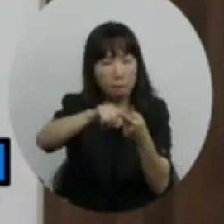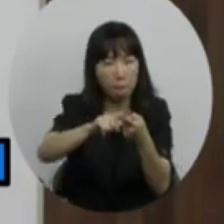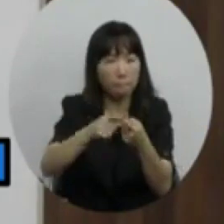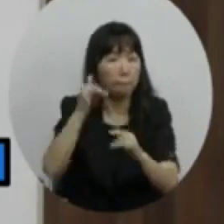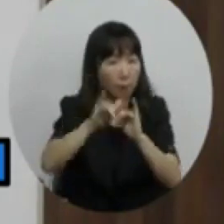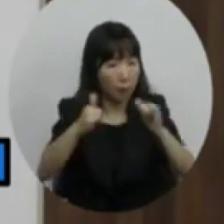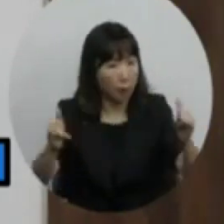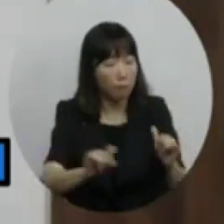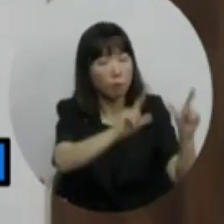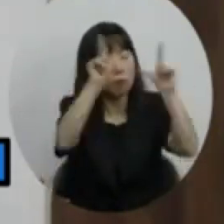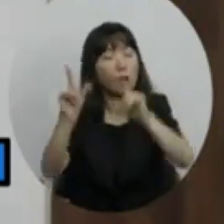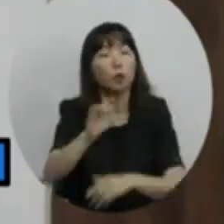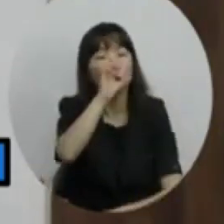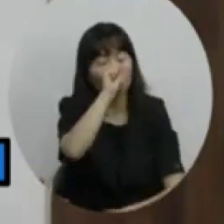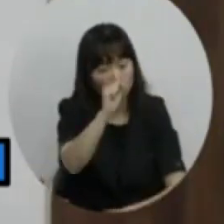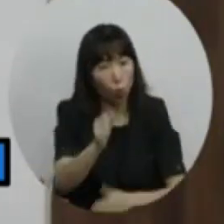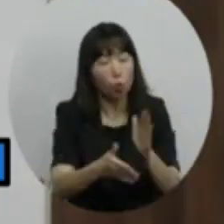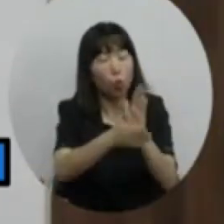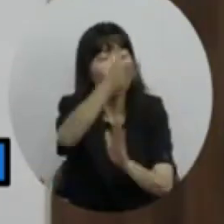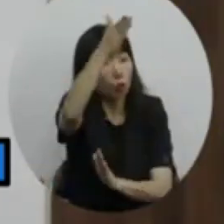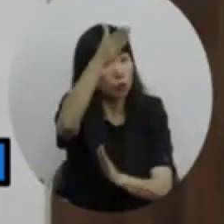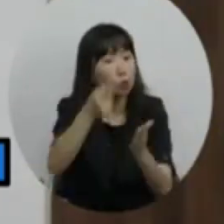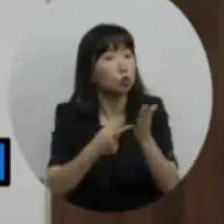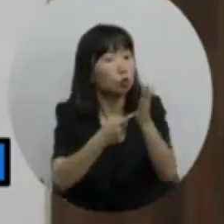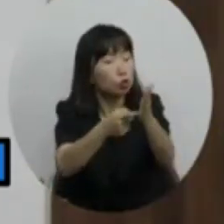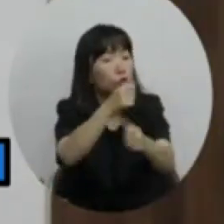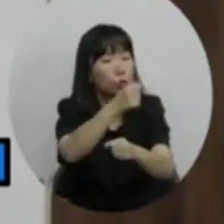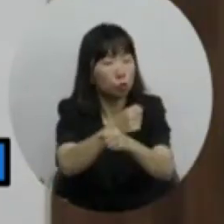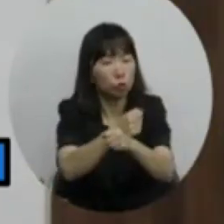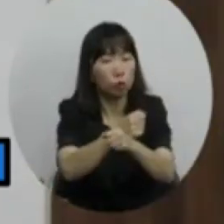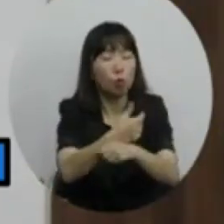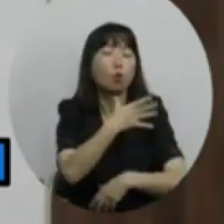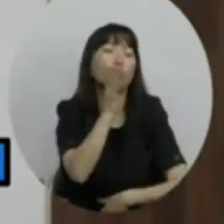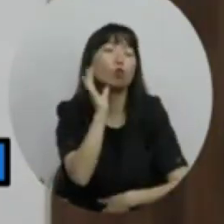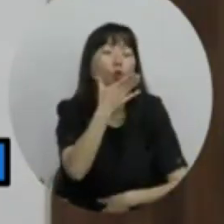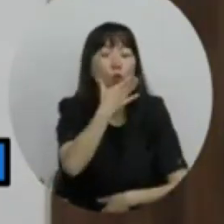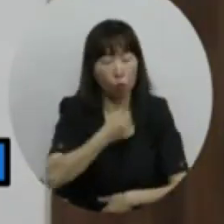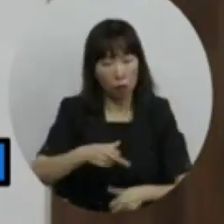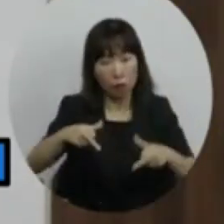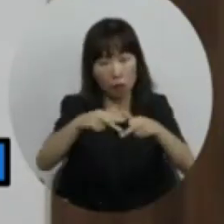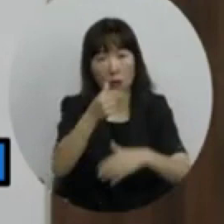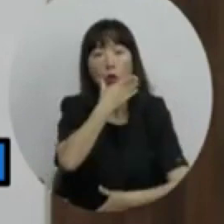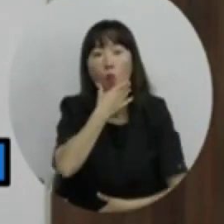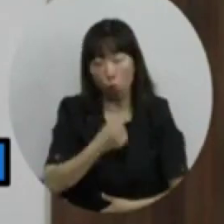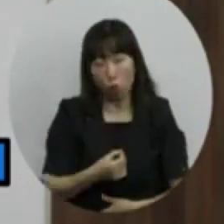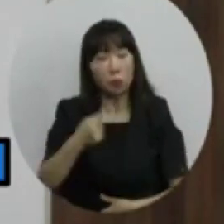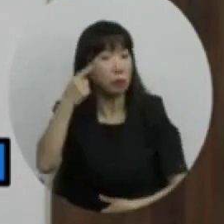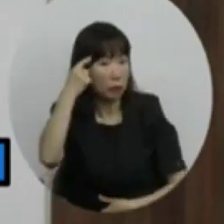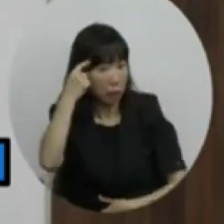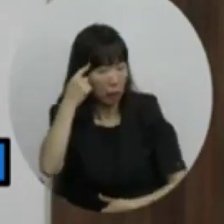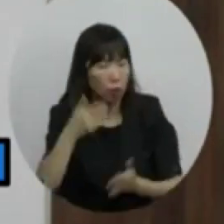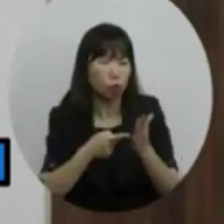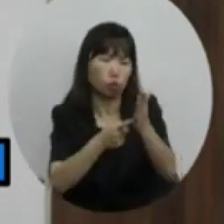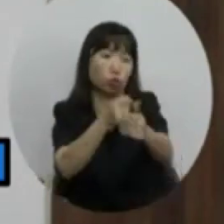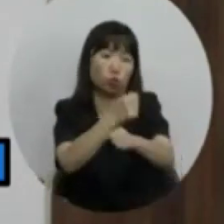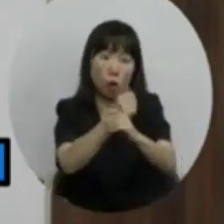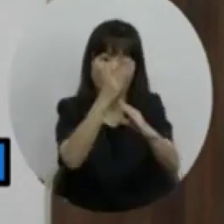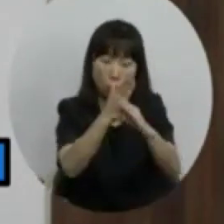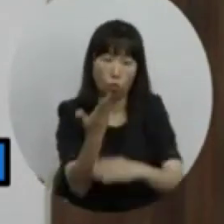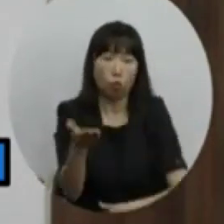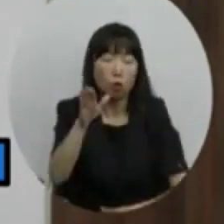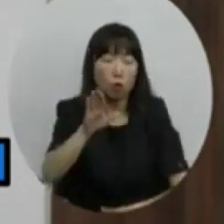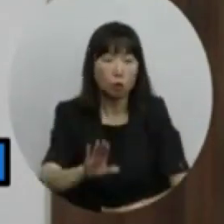도시를 추구하면서 그 일환으로 노인복지나 장애인복지 등을 강조하였습니다. 그런데 갑자기